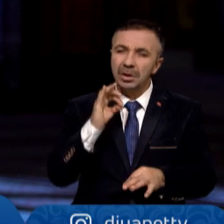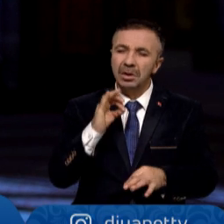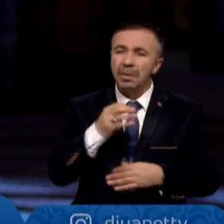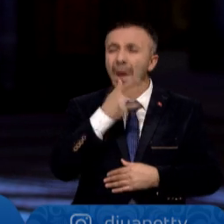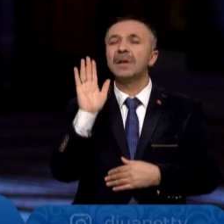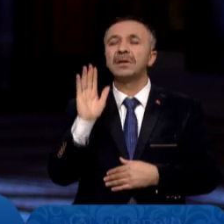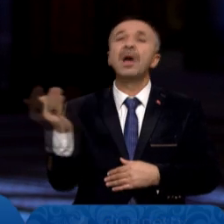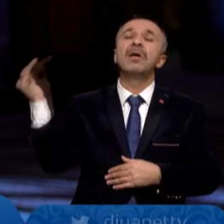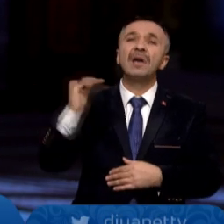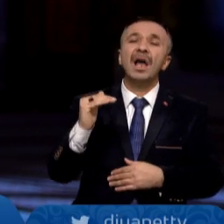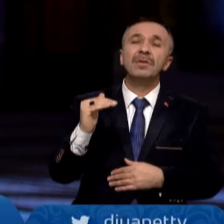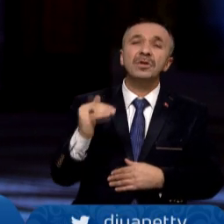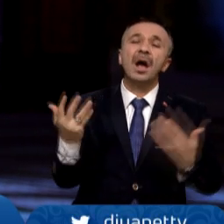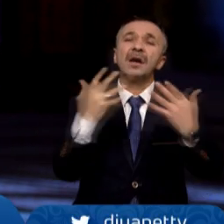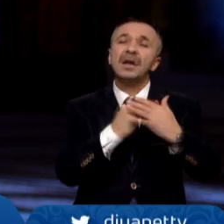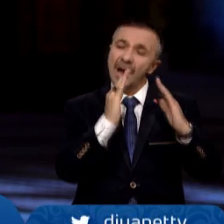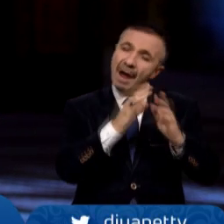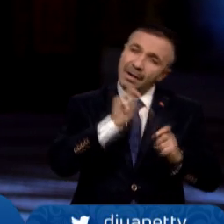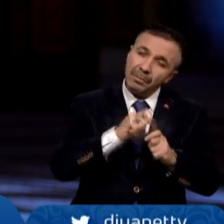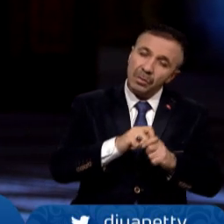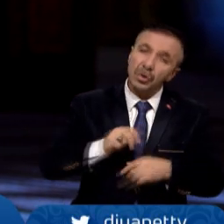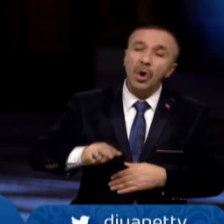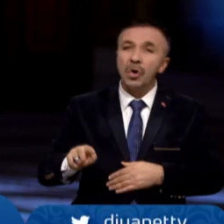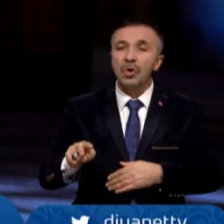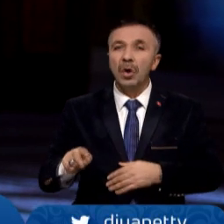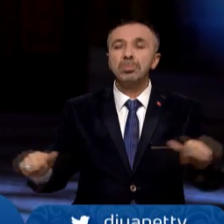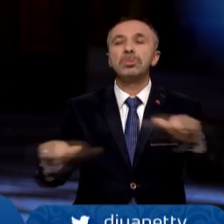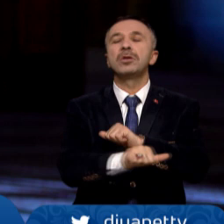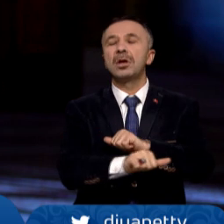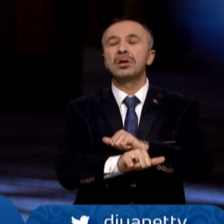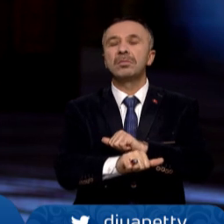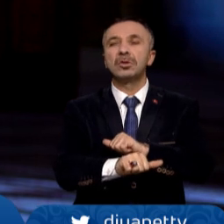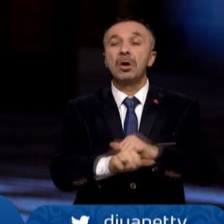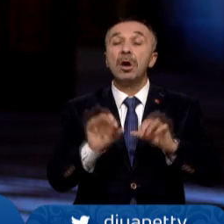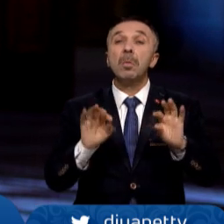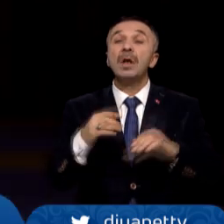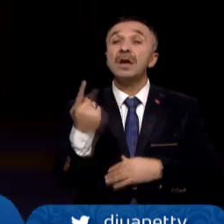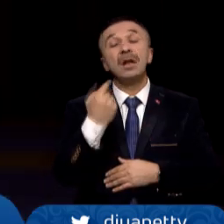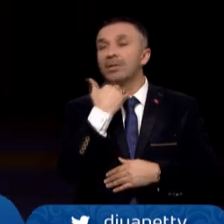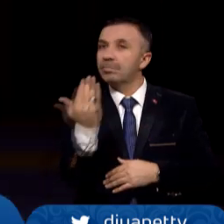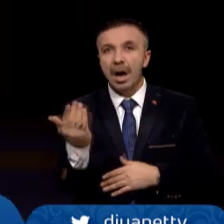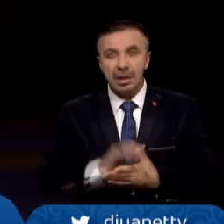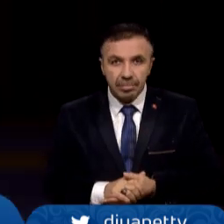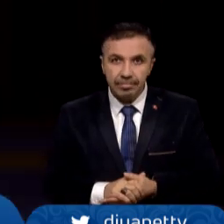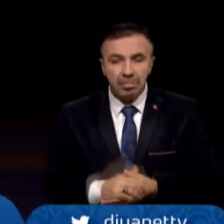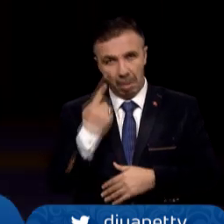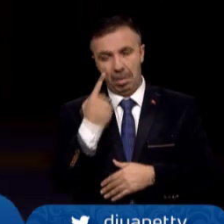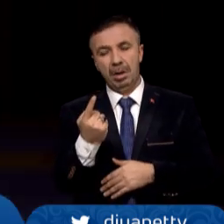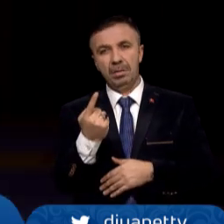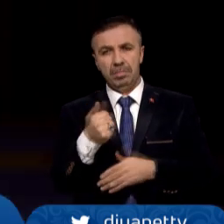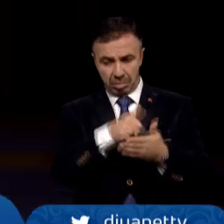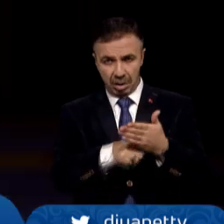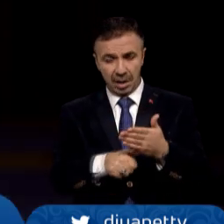bilememiş izde gelmişti buraya gecekondu yapmış yol tersine gitmiş böyle şeyler olmaz bu